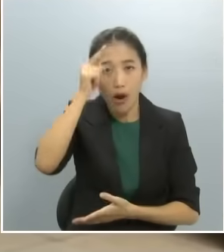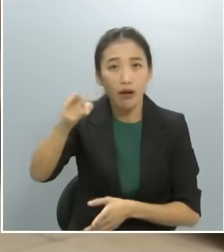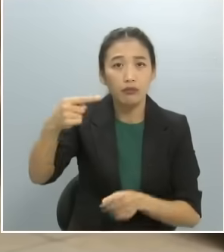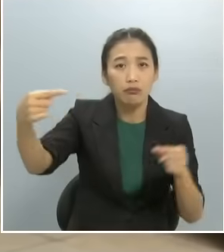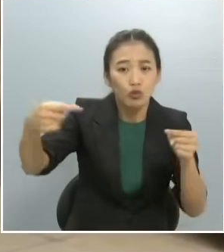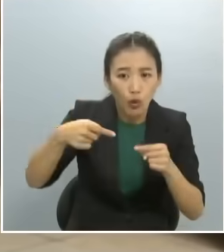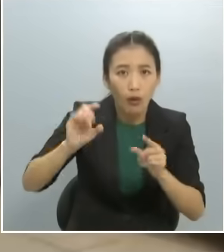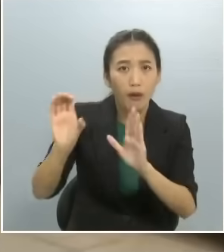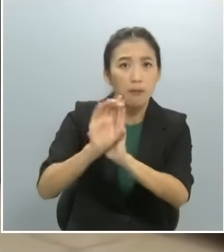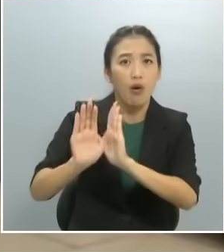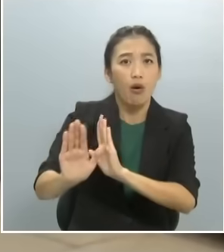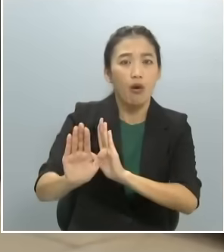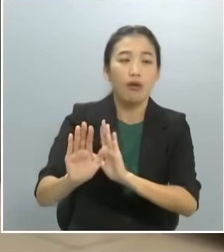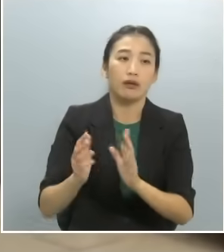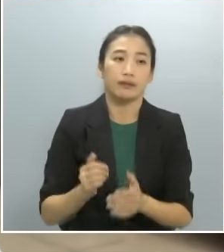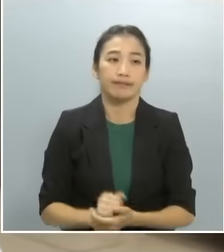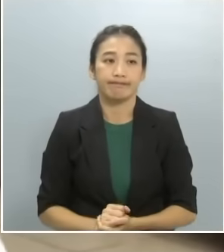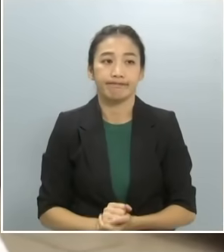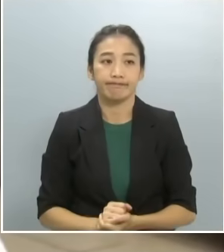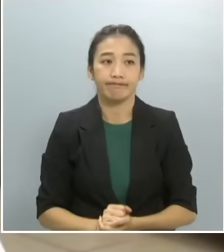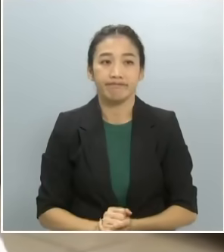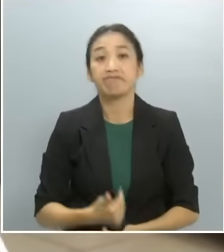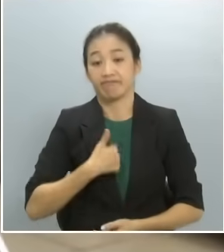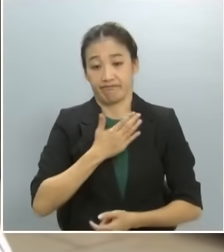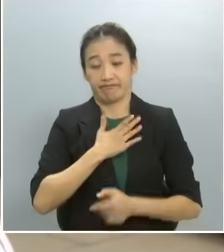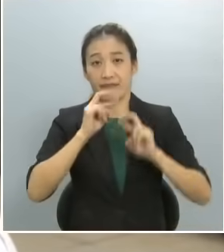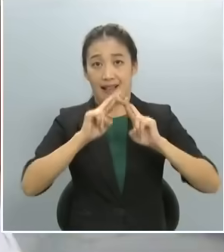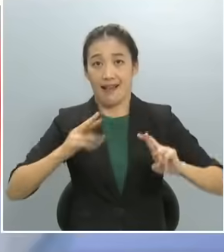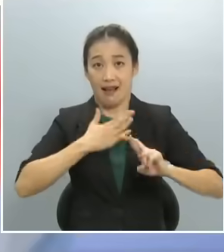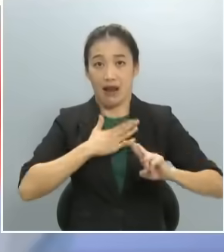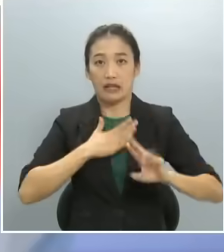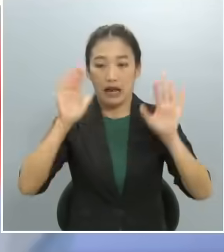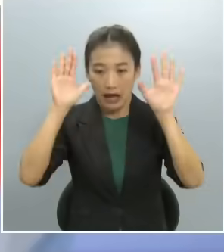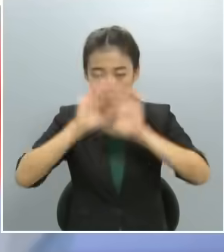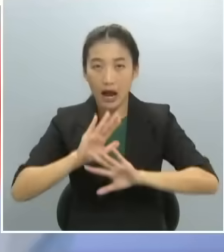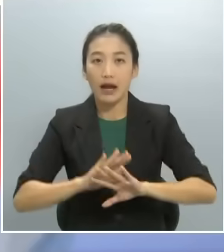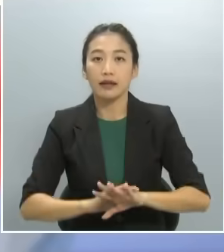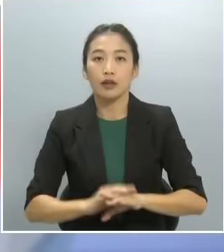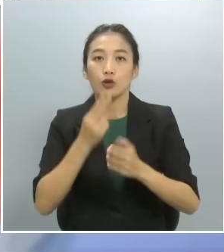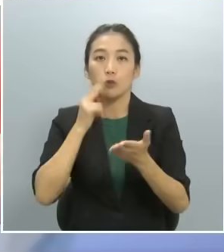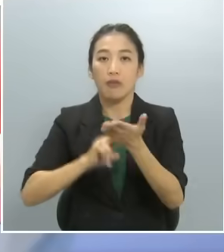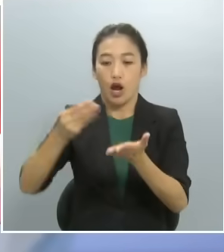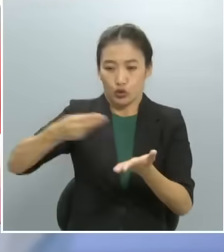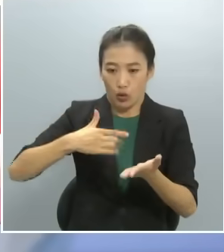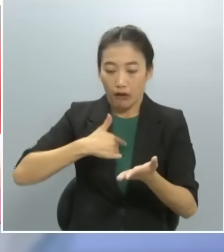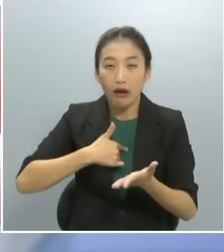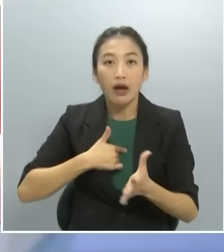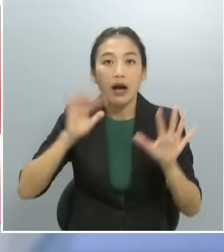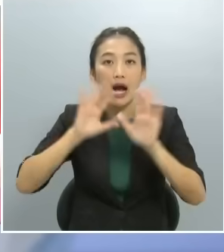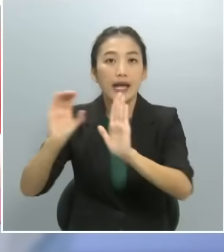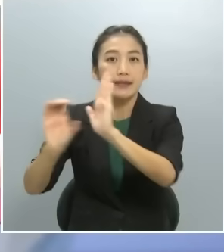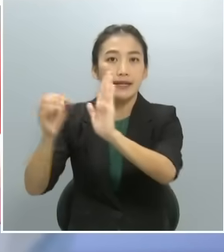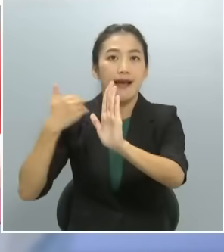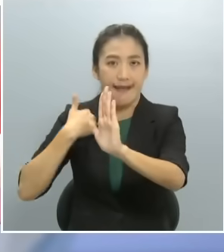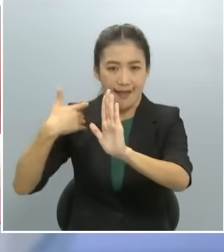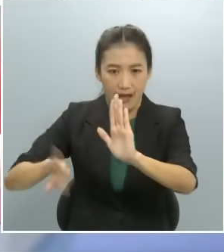ว่าผมมาละเมิดเครื่องหมายทางการค้าของบริษัทละเมิดคำว่าปังชาครับคือร้านผมใช้ชื่อร้าน